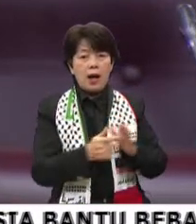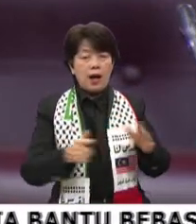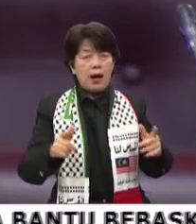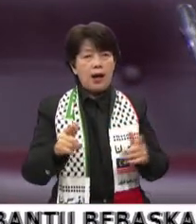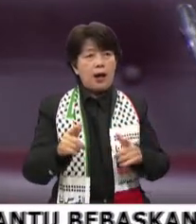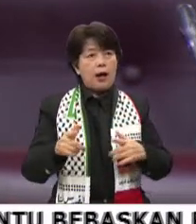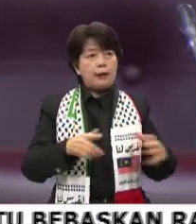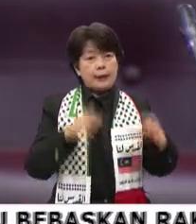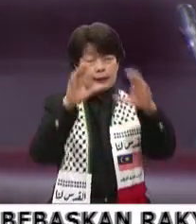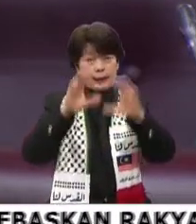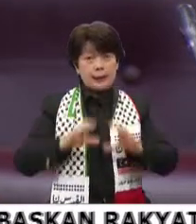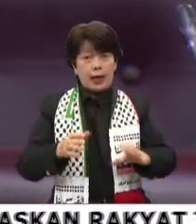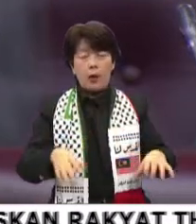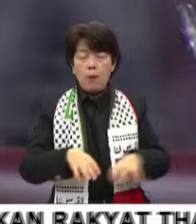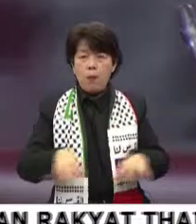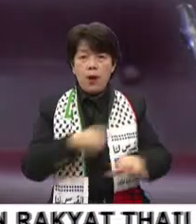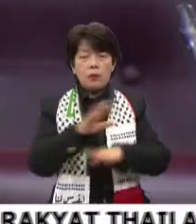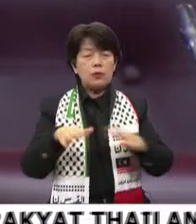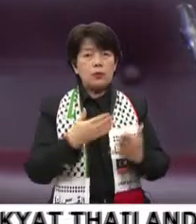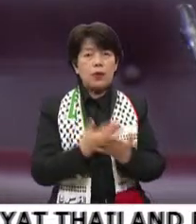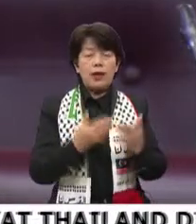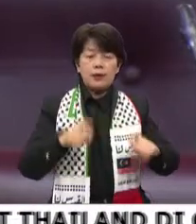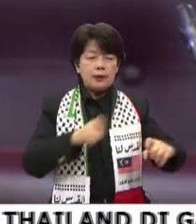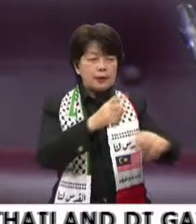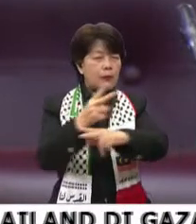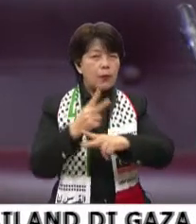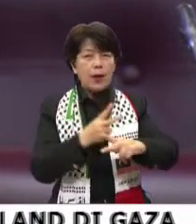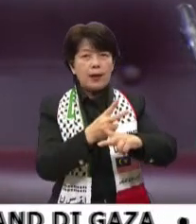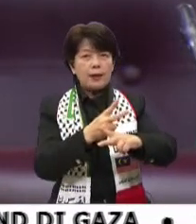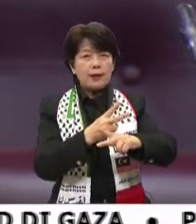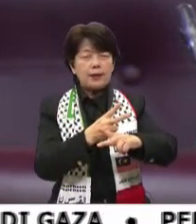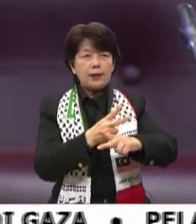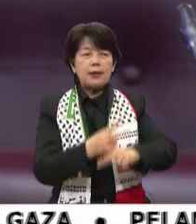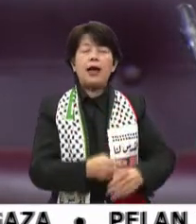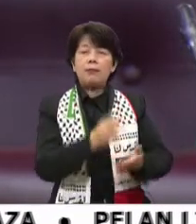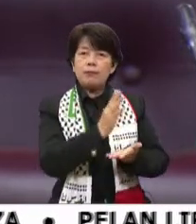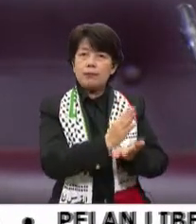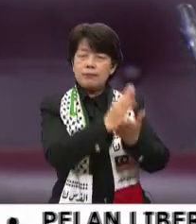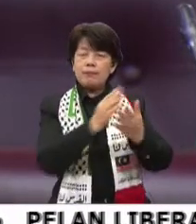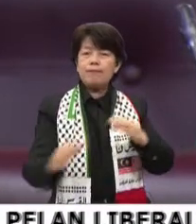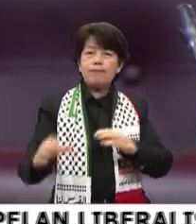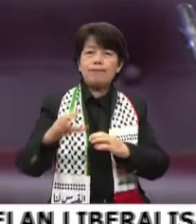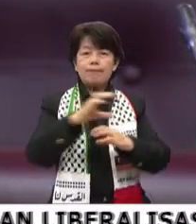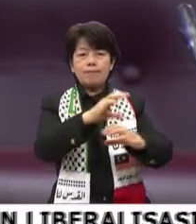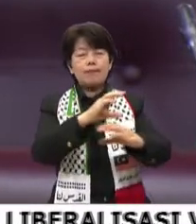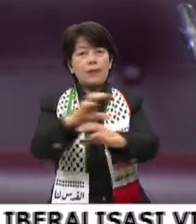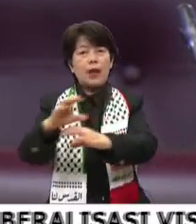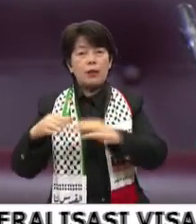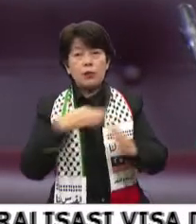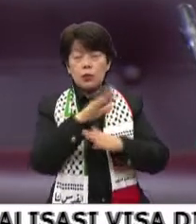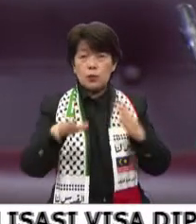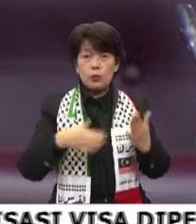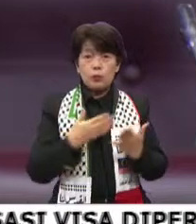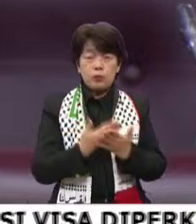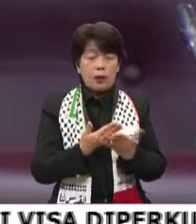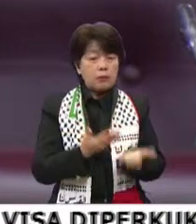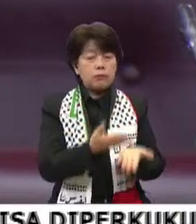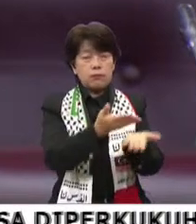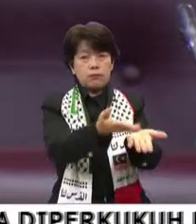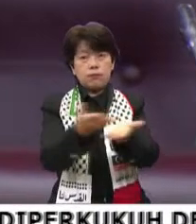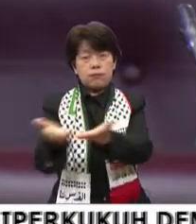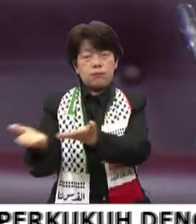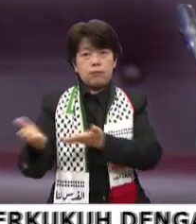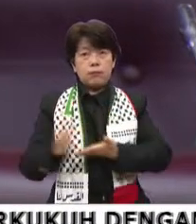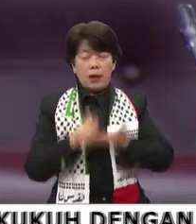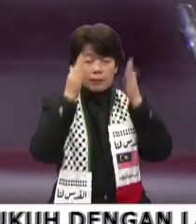kos Sara hidup yang meningkat seperti kawalan harga dan subsidi ke atas barang keperluan seperti makanan dan banah Api samping itu kerajaan juga mengambil langkah yang